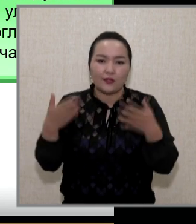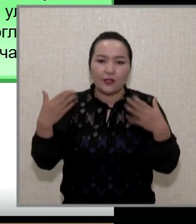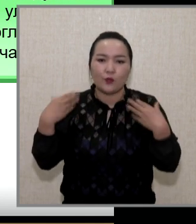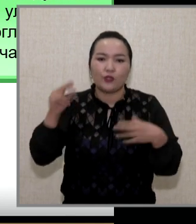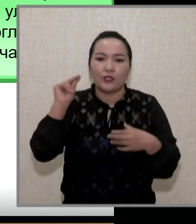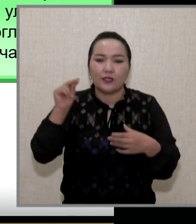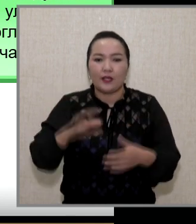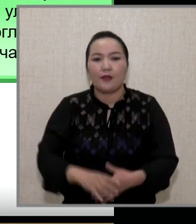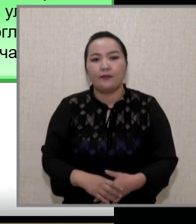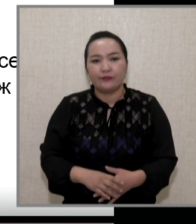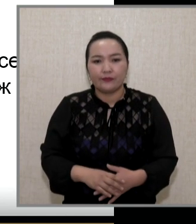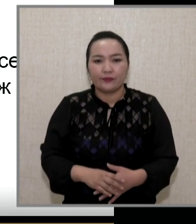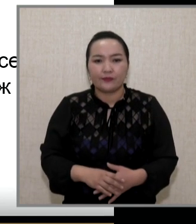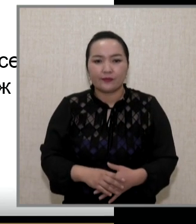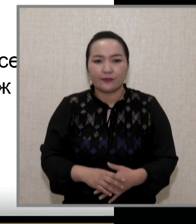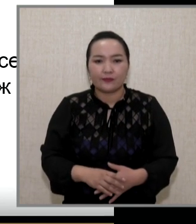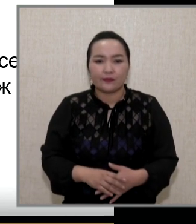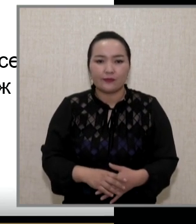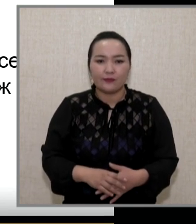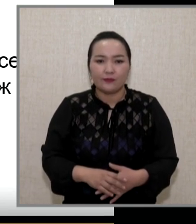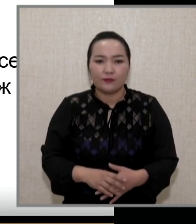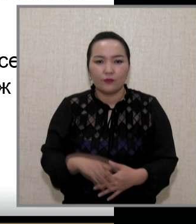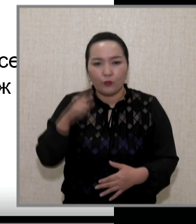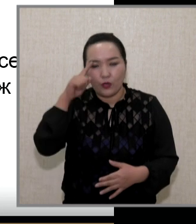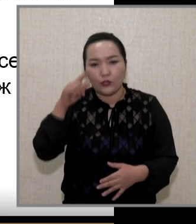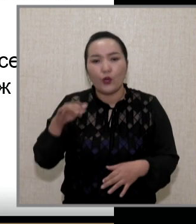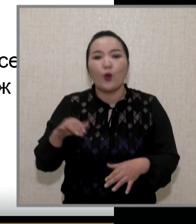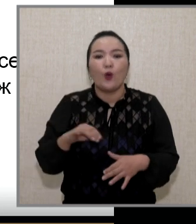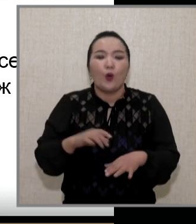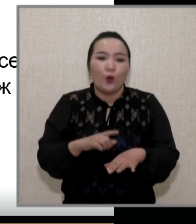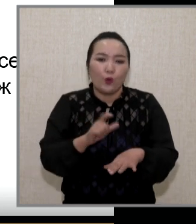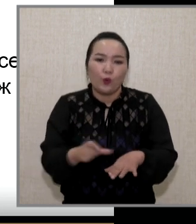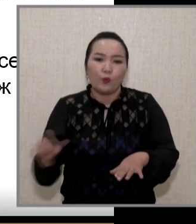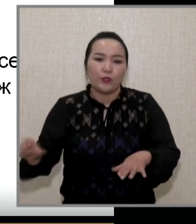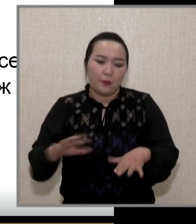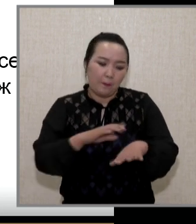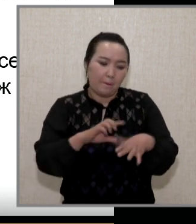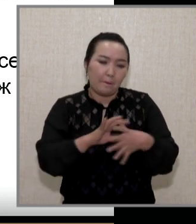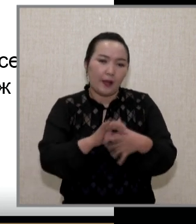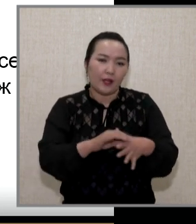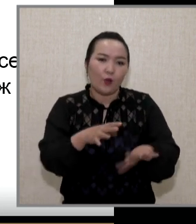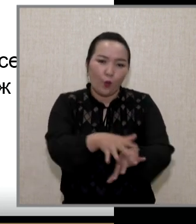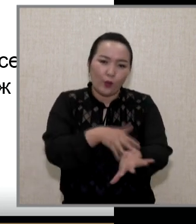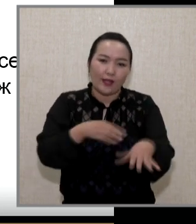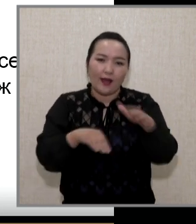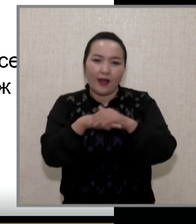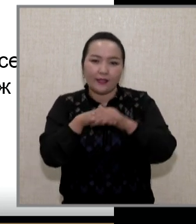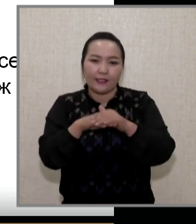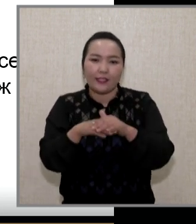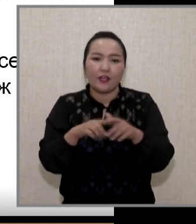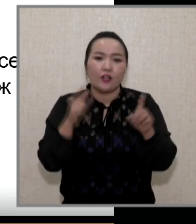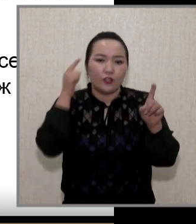сэрүүн чанартай байдаг бах нэ. За манай монголчууд бас махыг удаан хадгалах зорилттойгоор маш